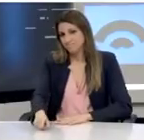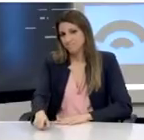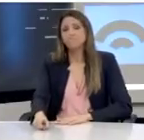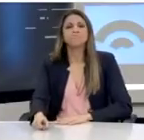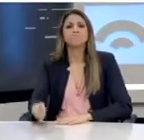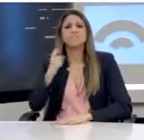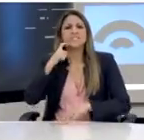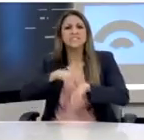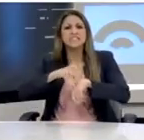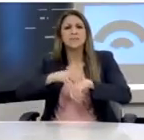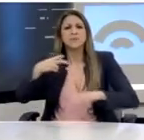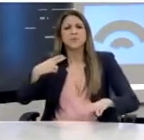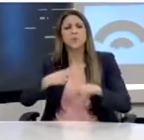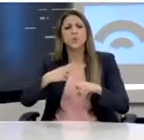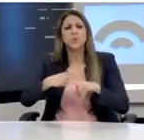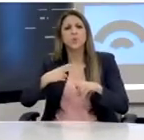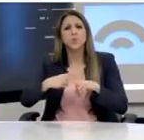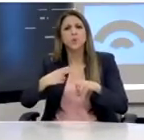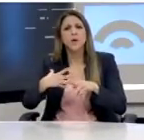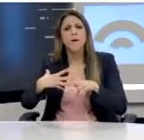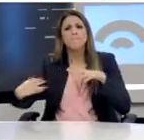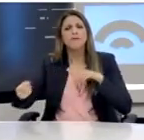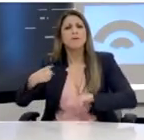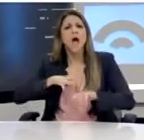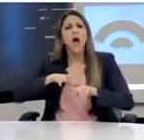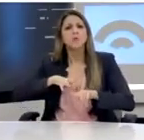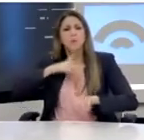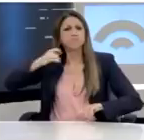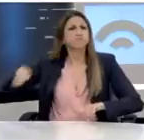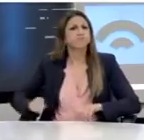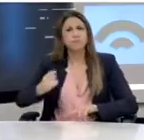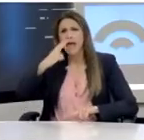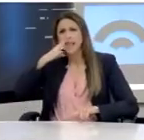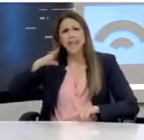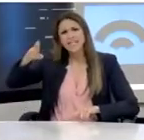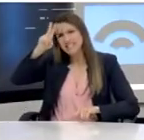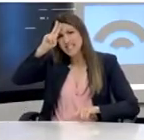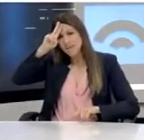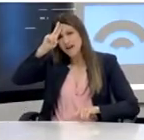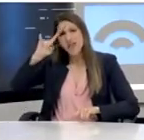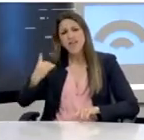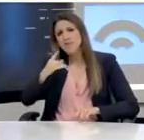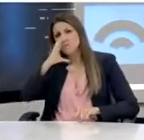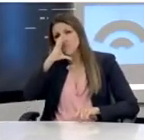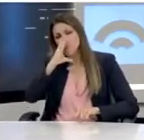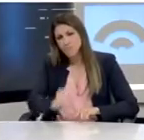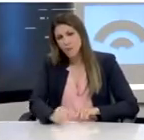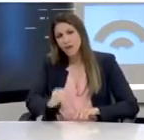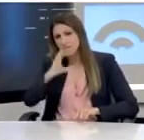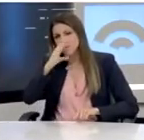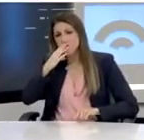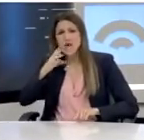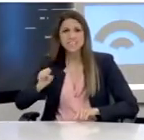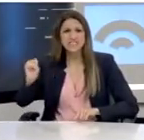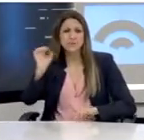στην ιστορία με την πλευρά του κατακτητή, των Ναζί ή των φασιστών Βουλγάρων στο βόρειο